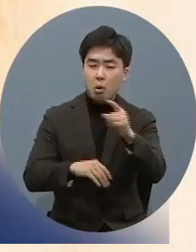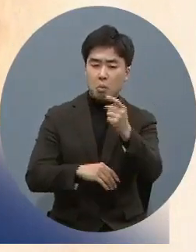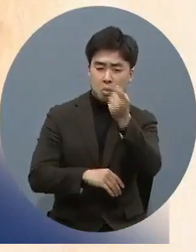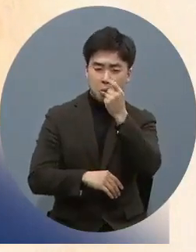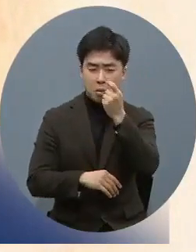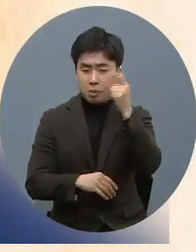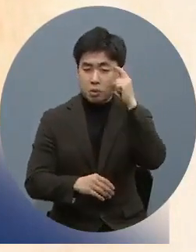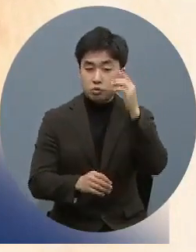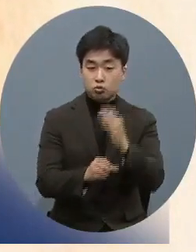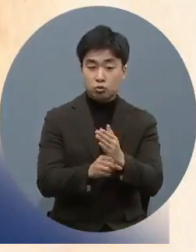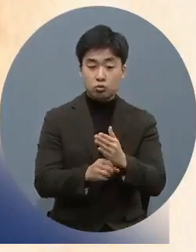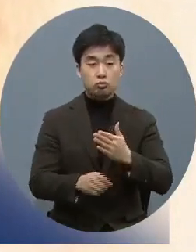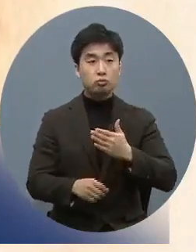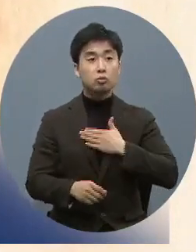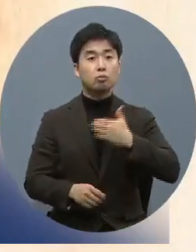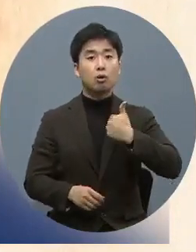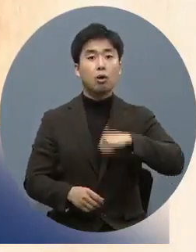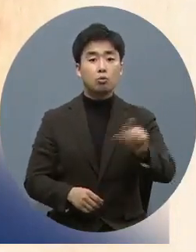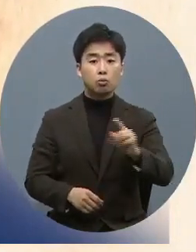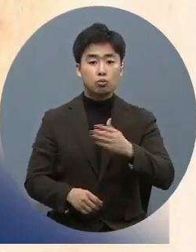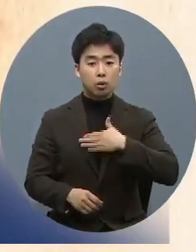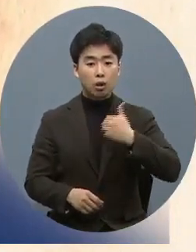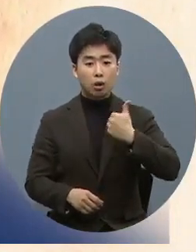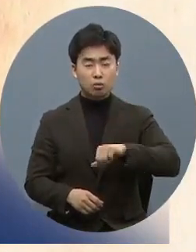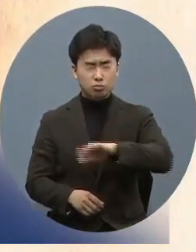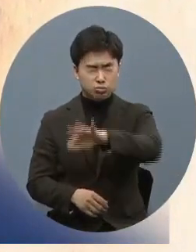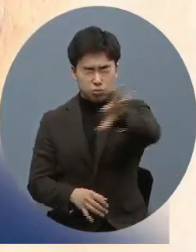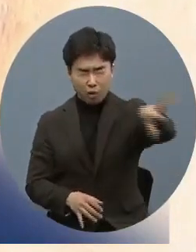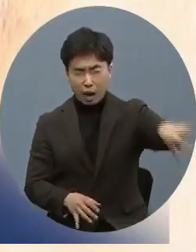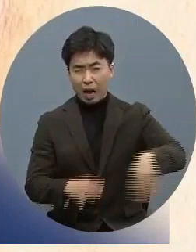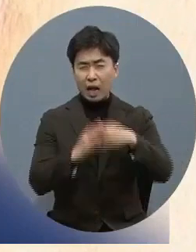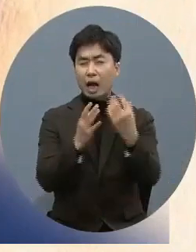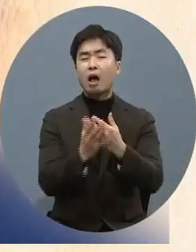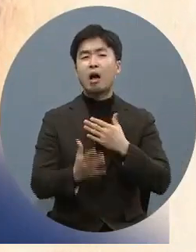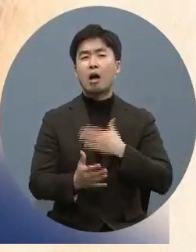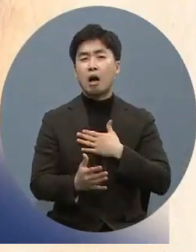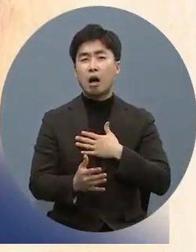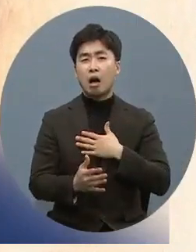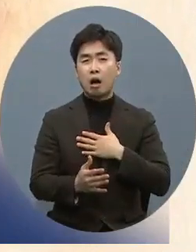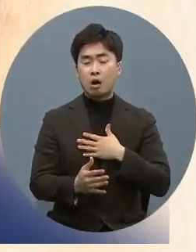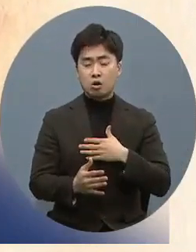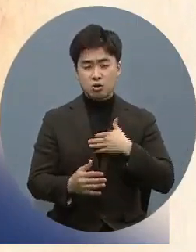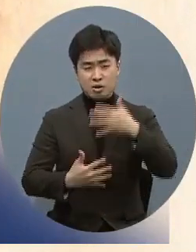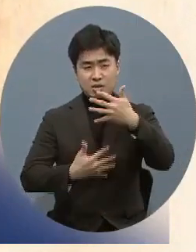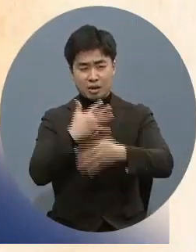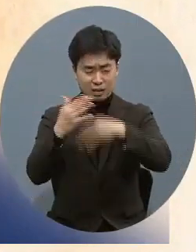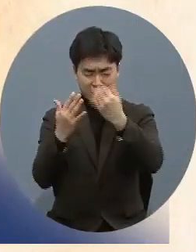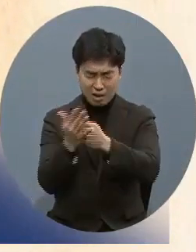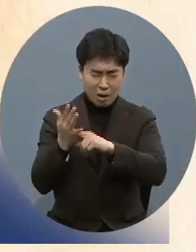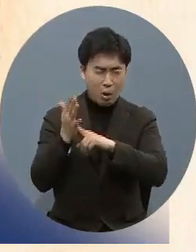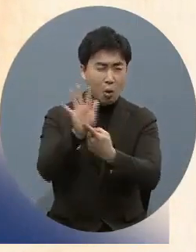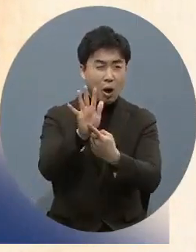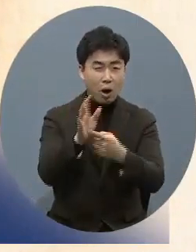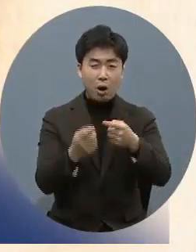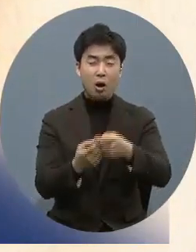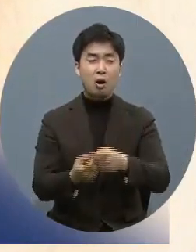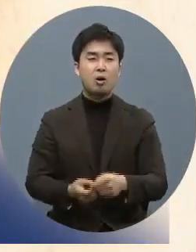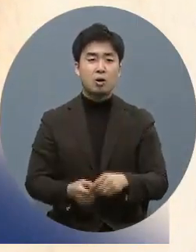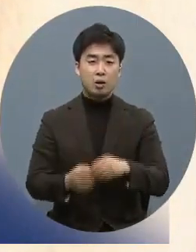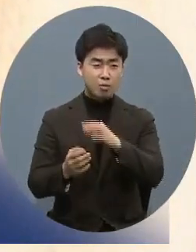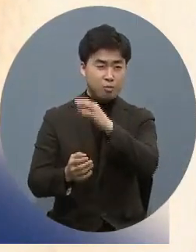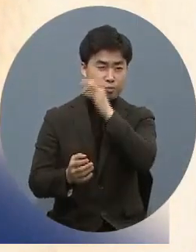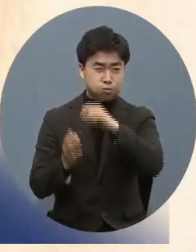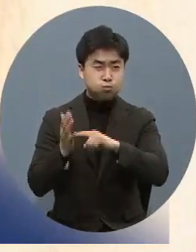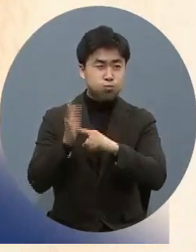지금 제 아들이 당한 일은 모르 애들 없어요 동네에서 그걸 감안해서 저희가 영상도 까고 다 했던 건데 하나 이게 지금